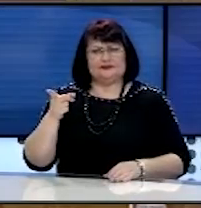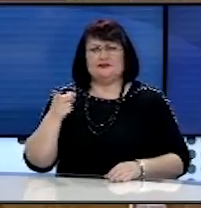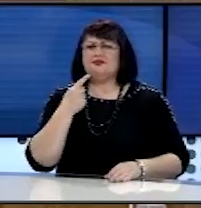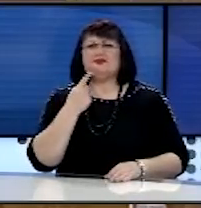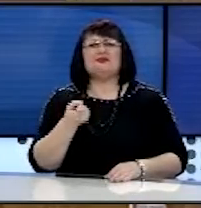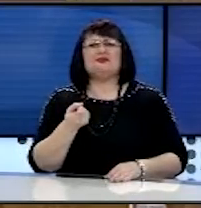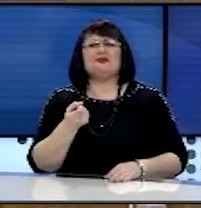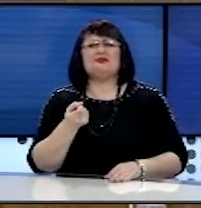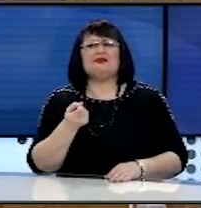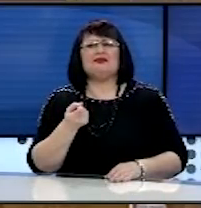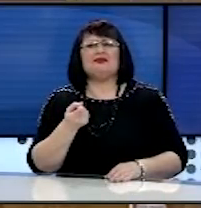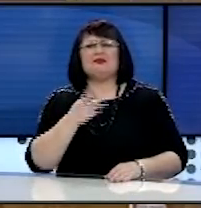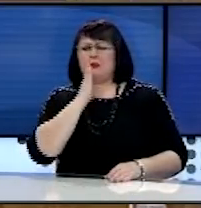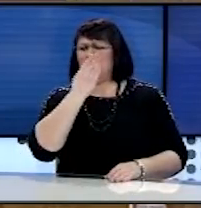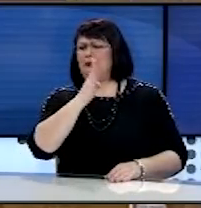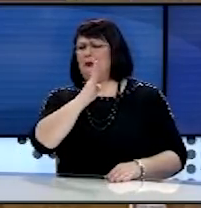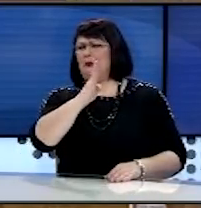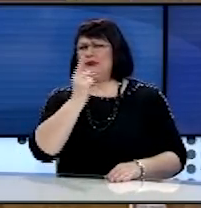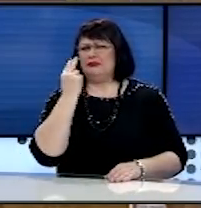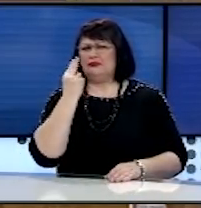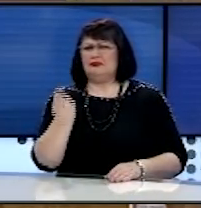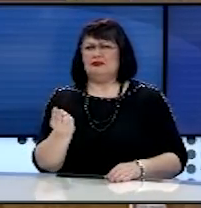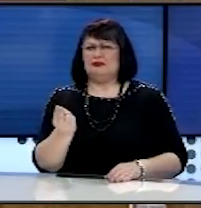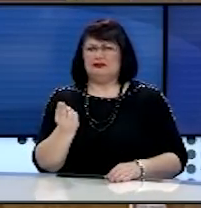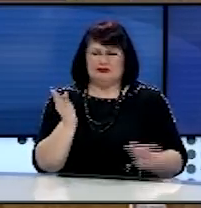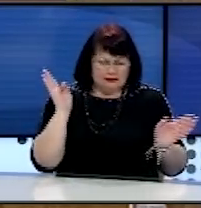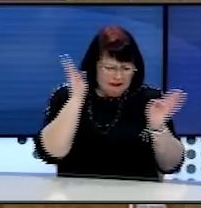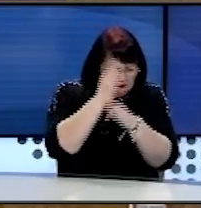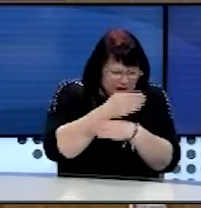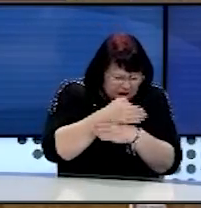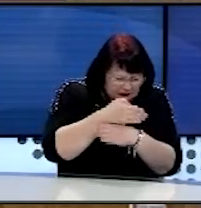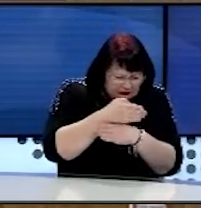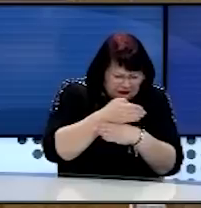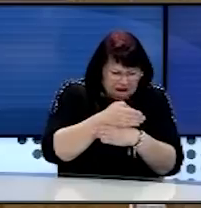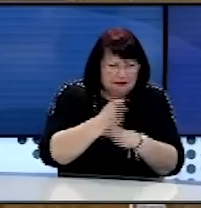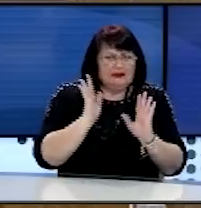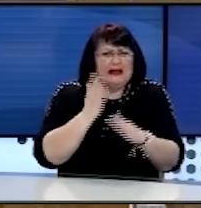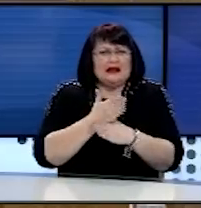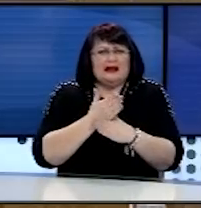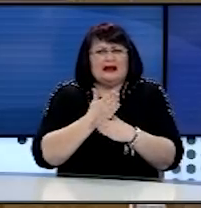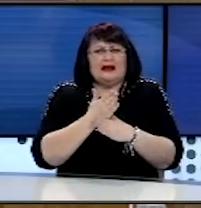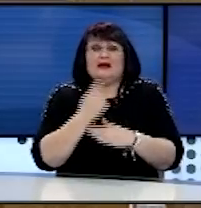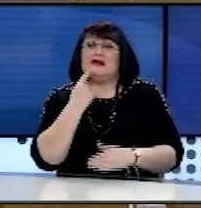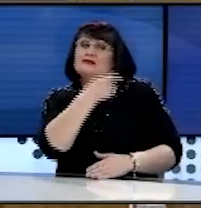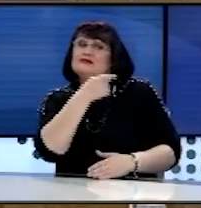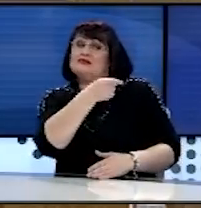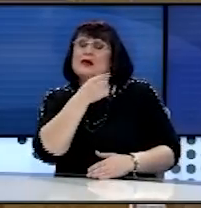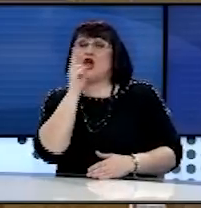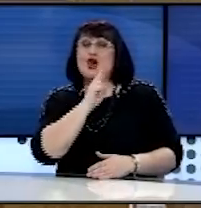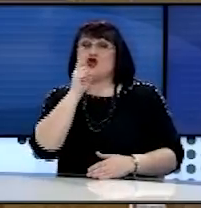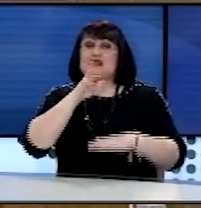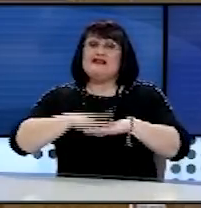δίνει ρεσιτάλ υποκρισίας και στουρθοκαμιλισμού. Με την απόδοση ευθύνης μονομερός στη